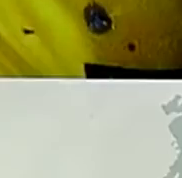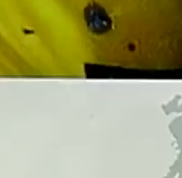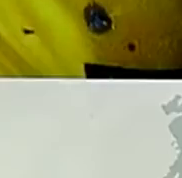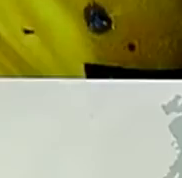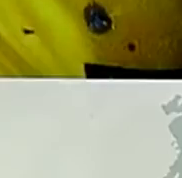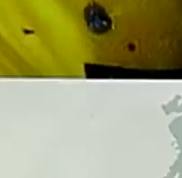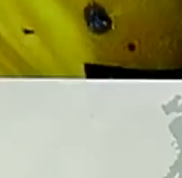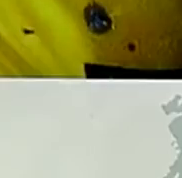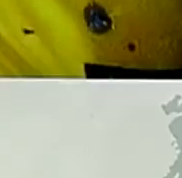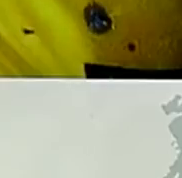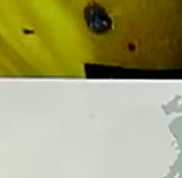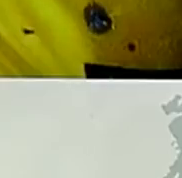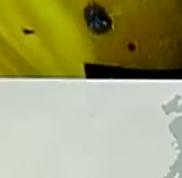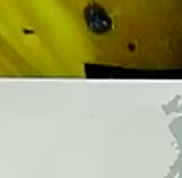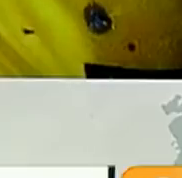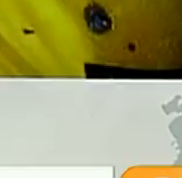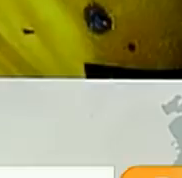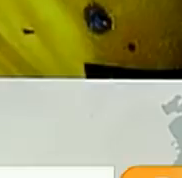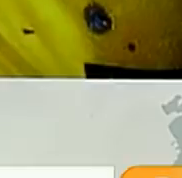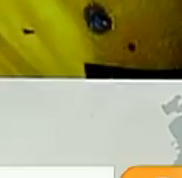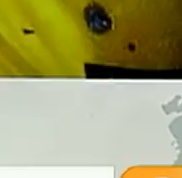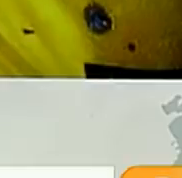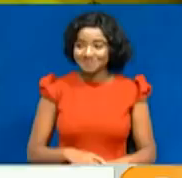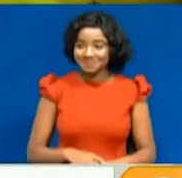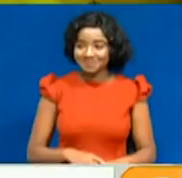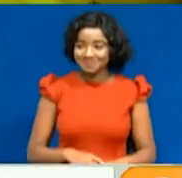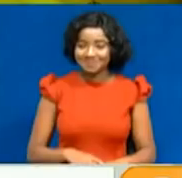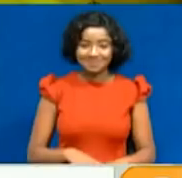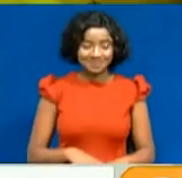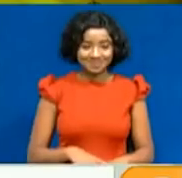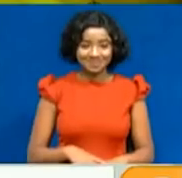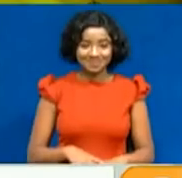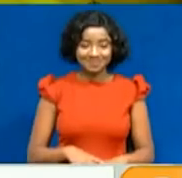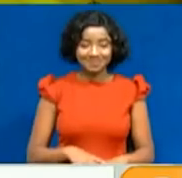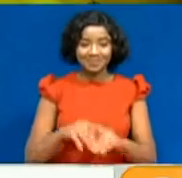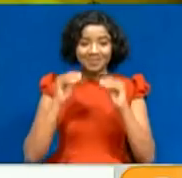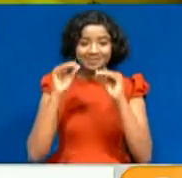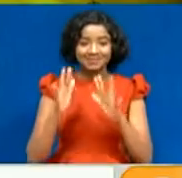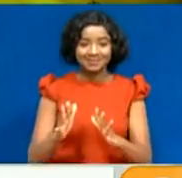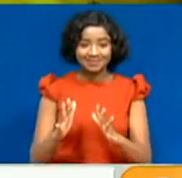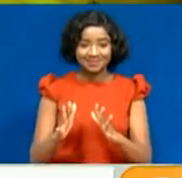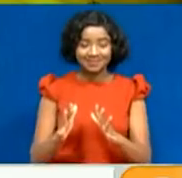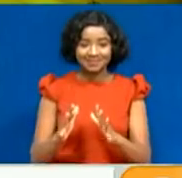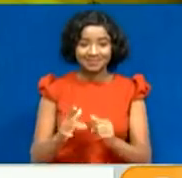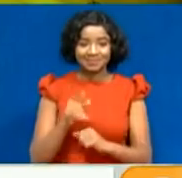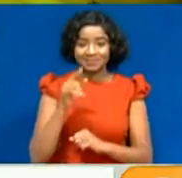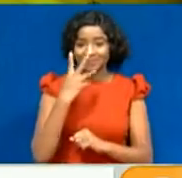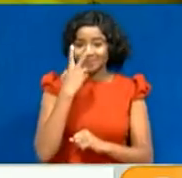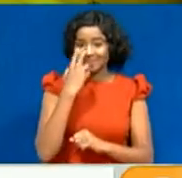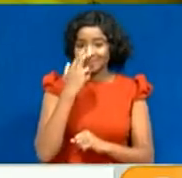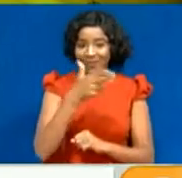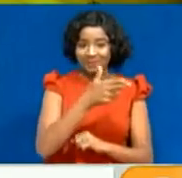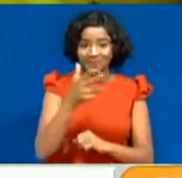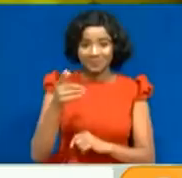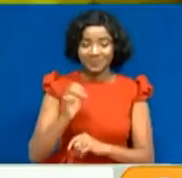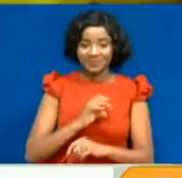Walimu wa shule ya upili ya Tot waliojeruhiwa kwa kupigwa risasi na majambazi usiku wa Alhamisi katika bonde la Kerio wamesema kuwa